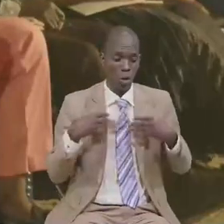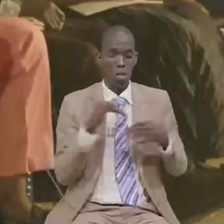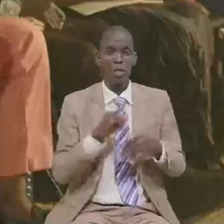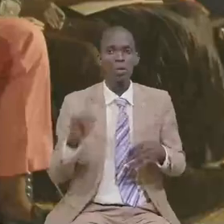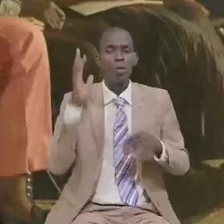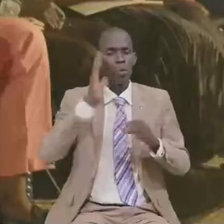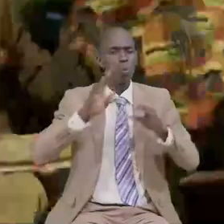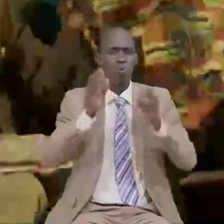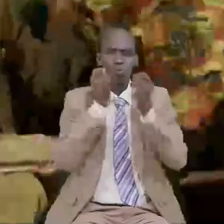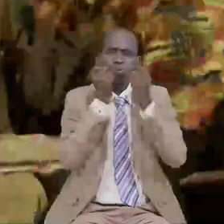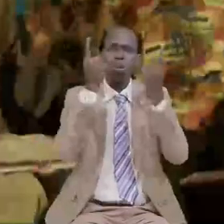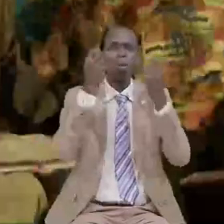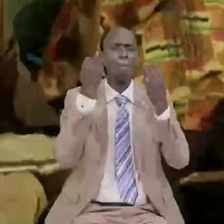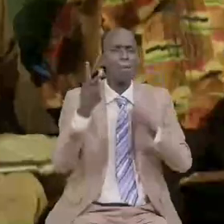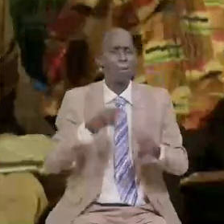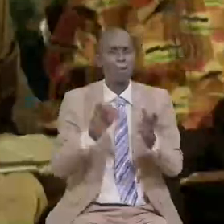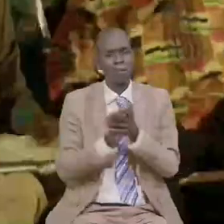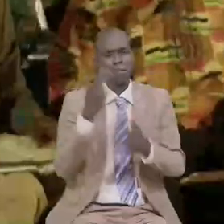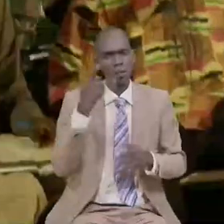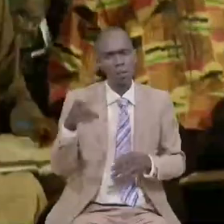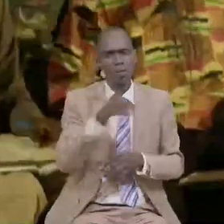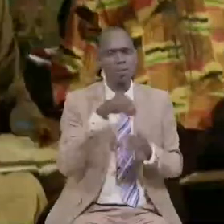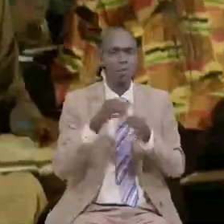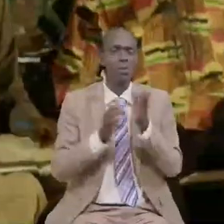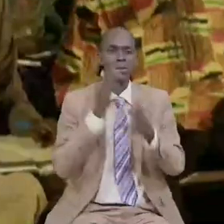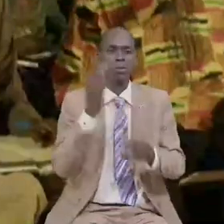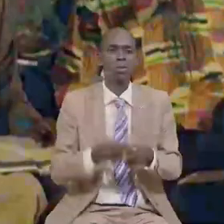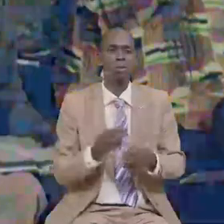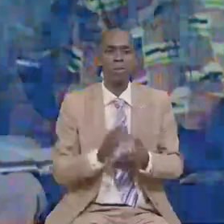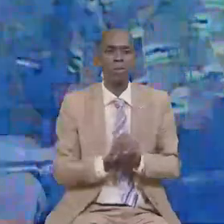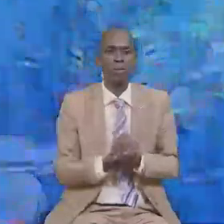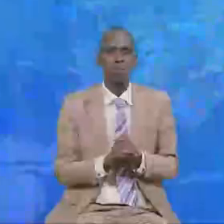va surprendre beaucoup de personnes qui te verront.